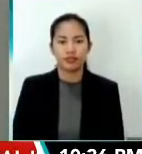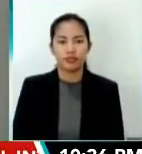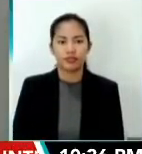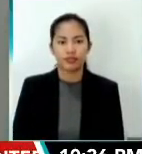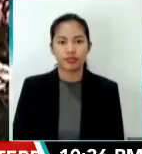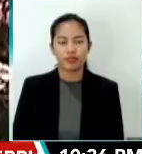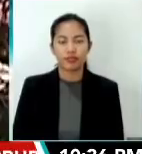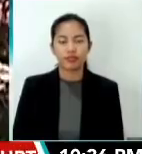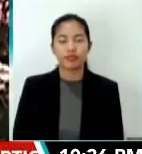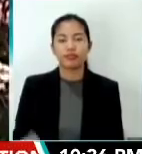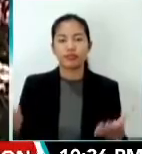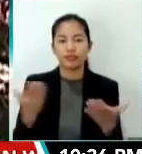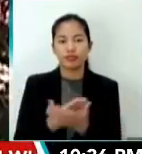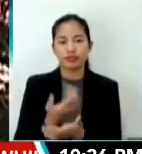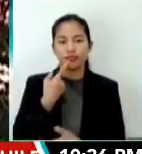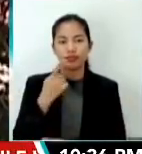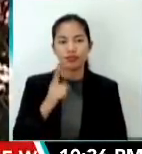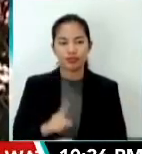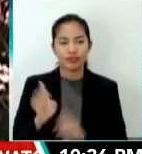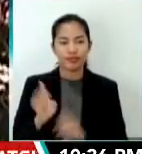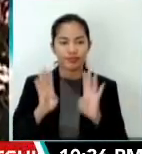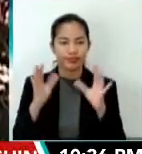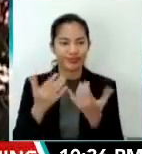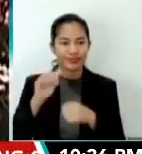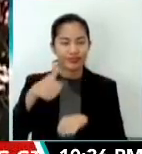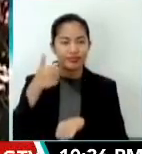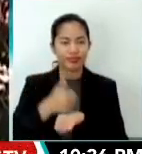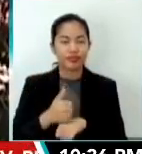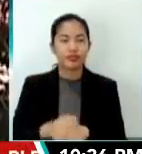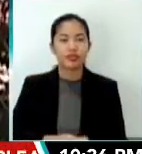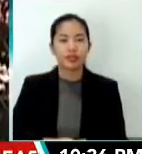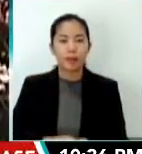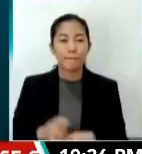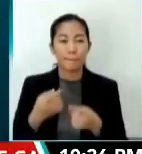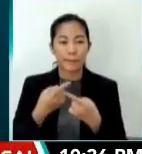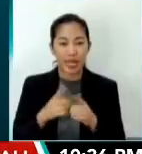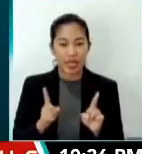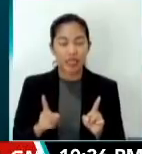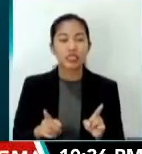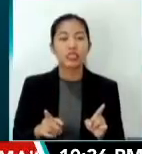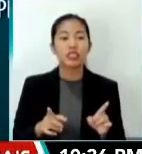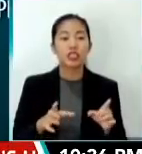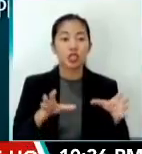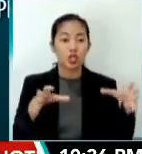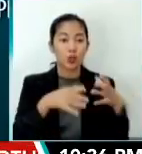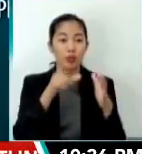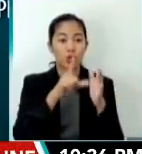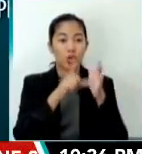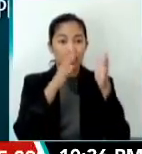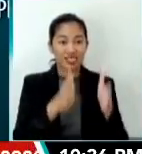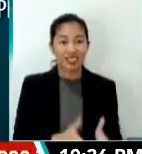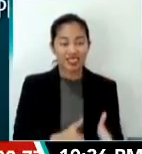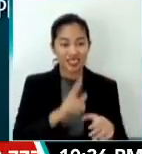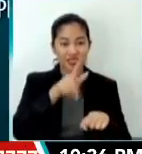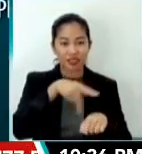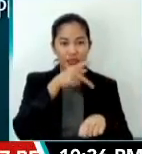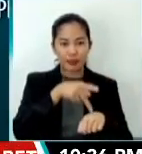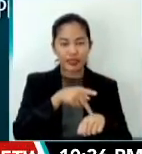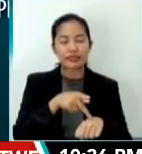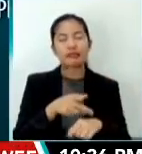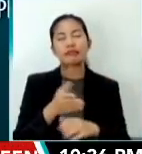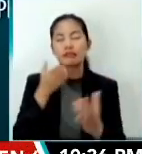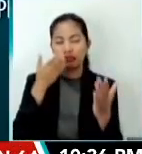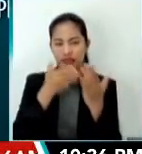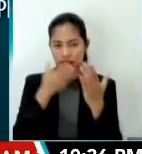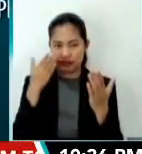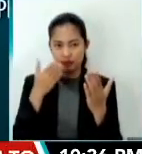mga barangay captain, inalbahan ng dating presidente ng Integrated Bar of the Philippines. Wala akong batayan yon sapagkat